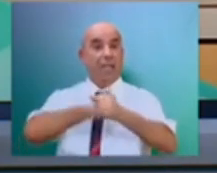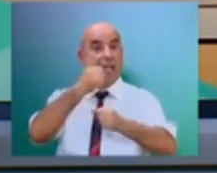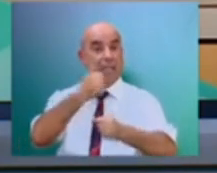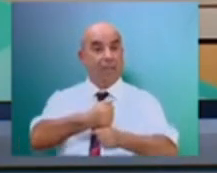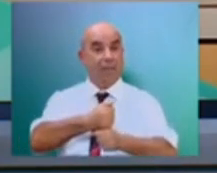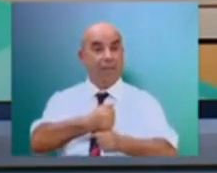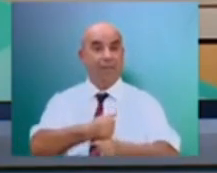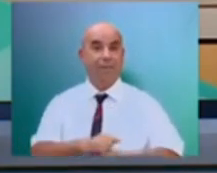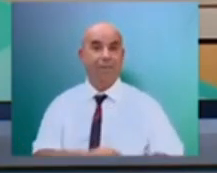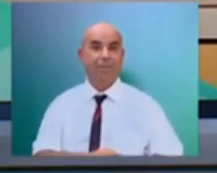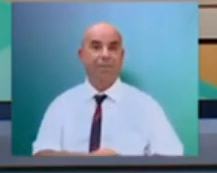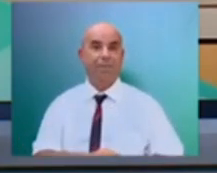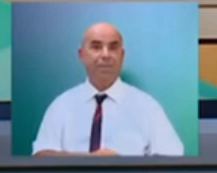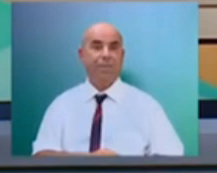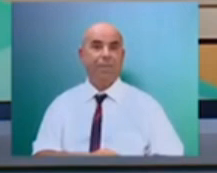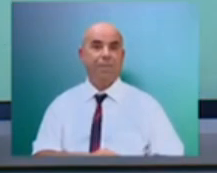و